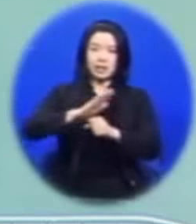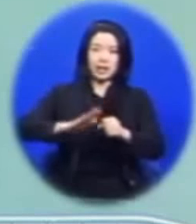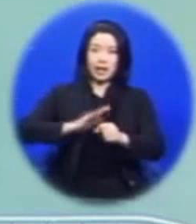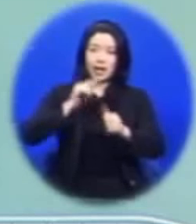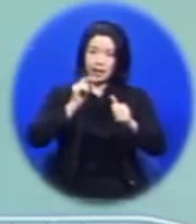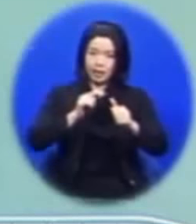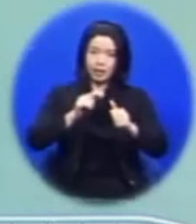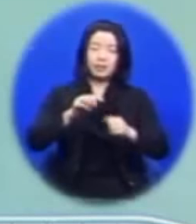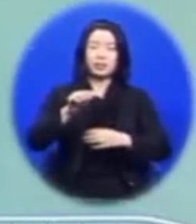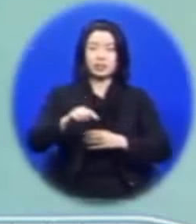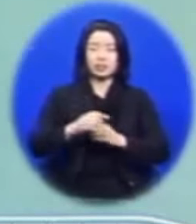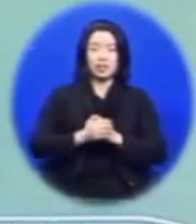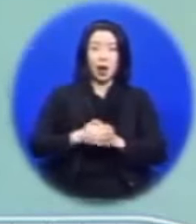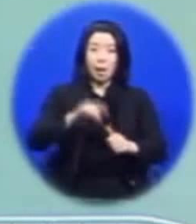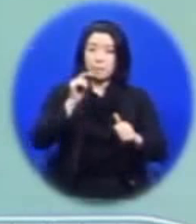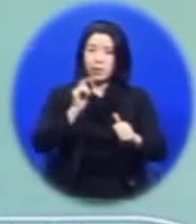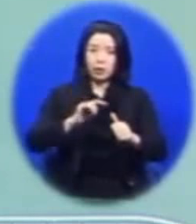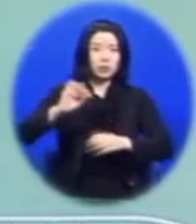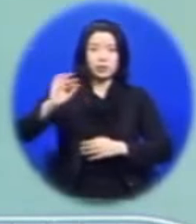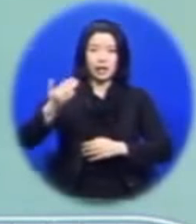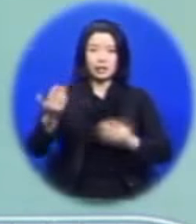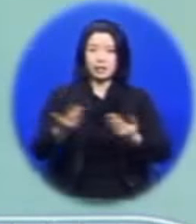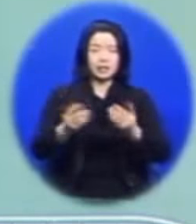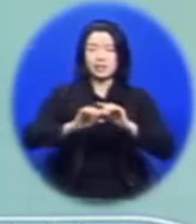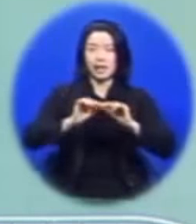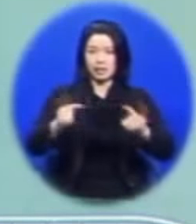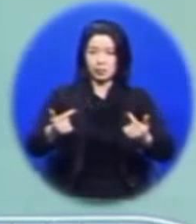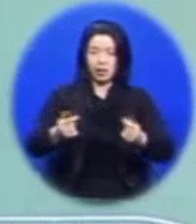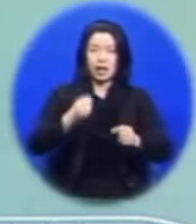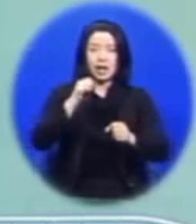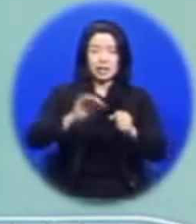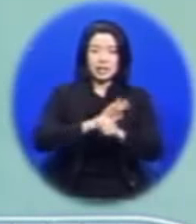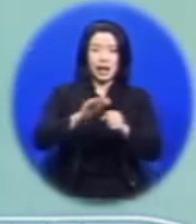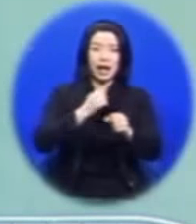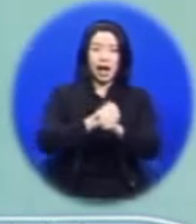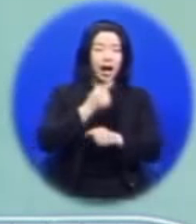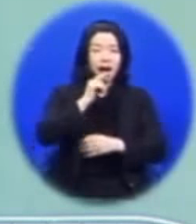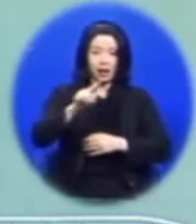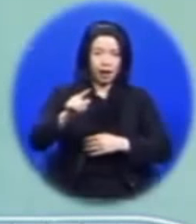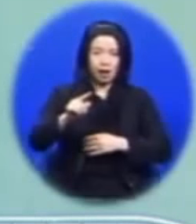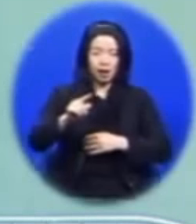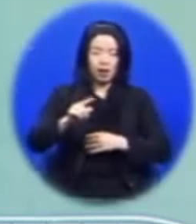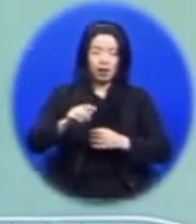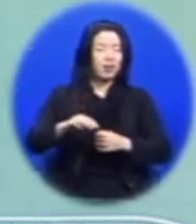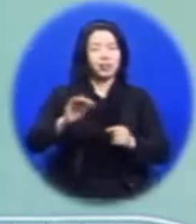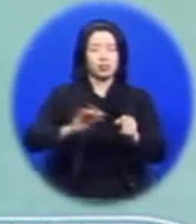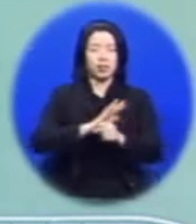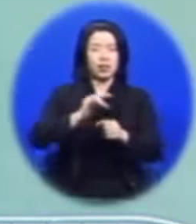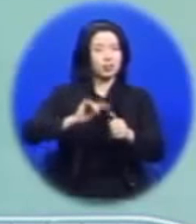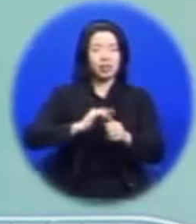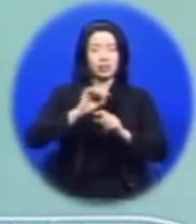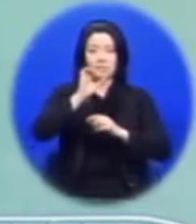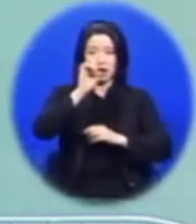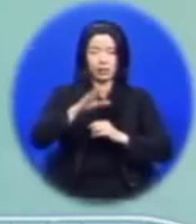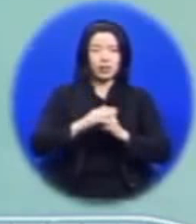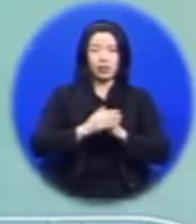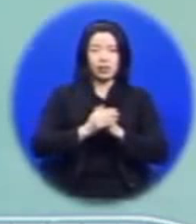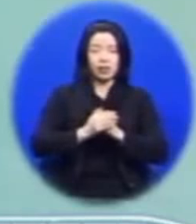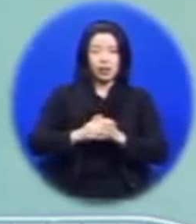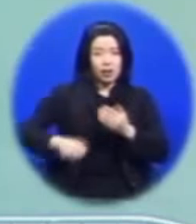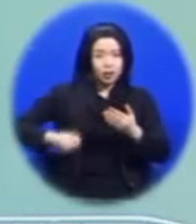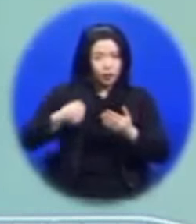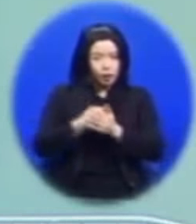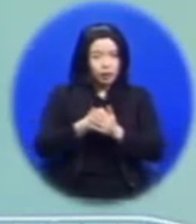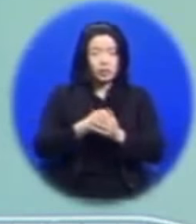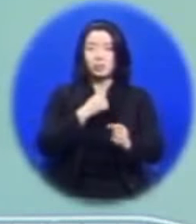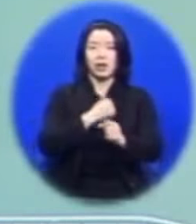것은 명령으로 되는 일이 아닙니다 사랑하라 그래서 사랑이 되는게 아닙니다 사랑해야지 결심한다고